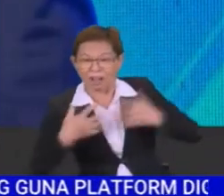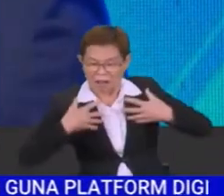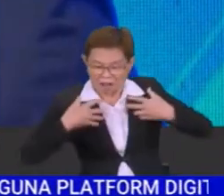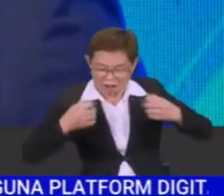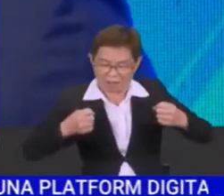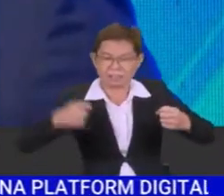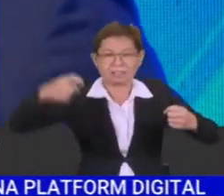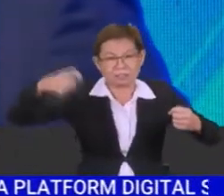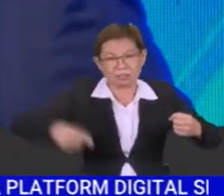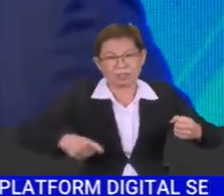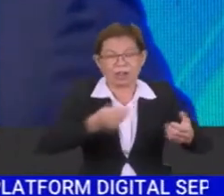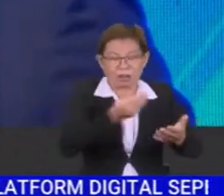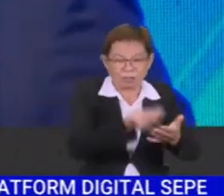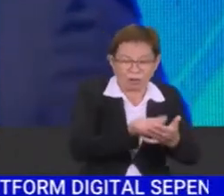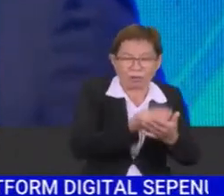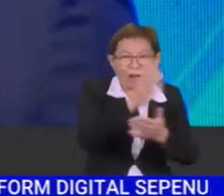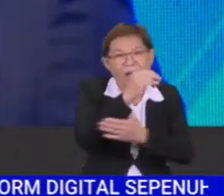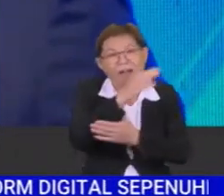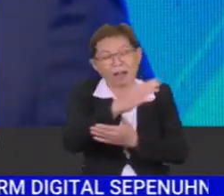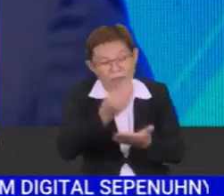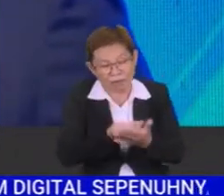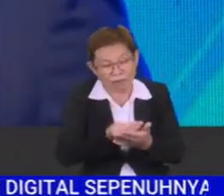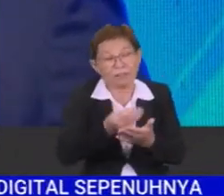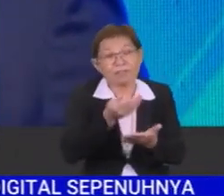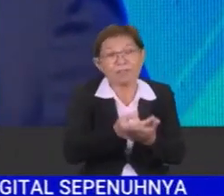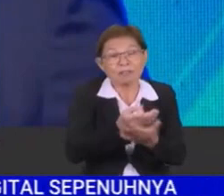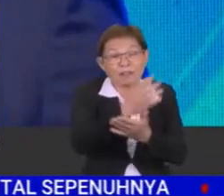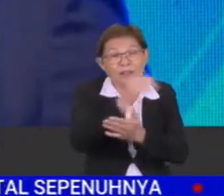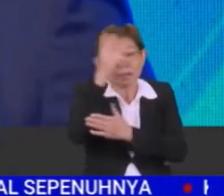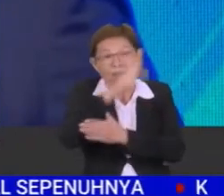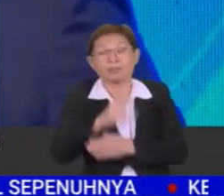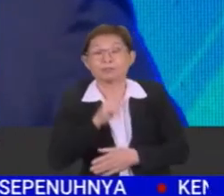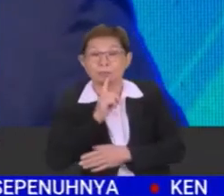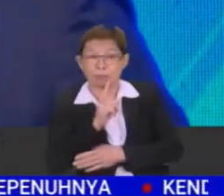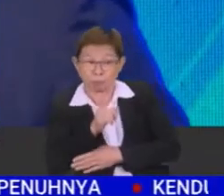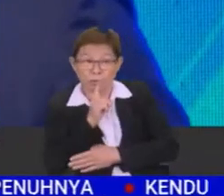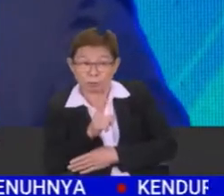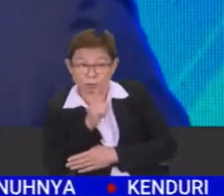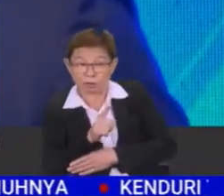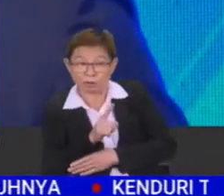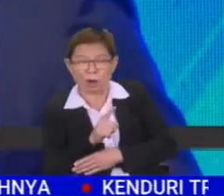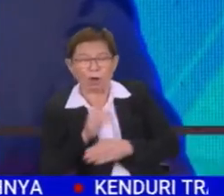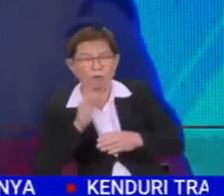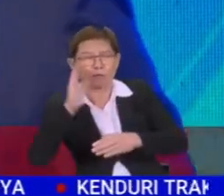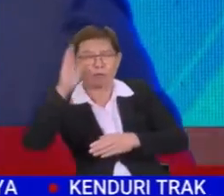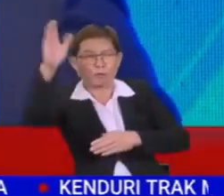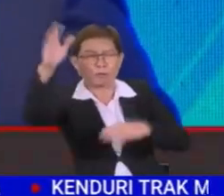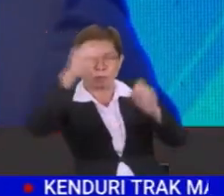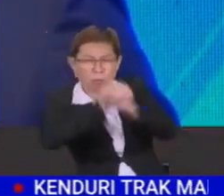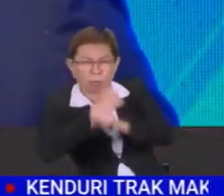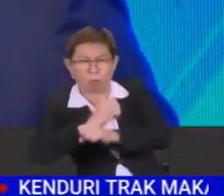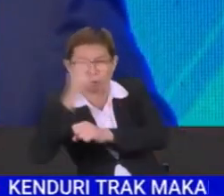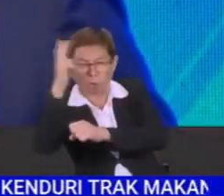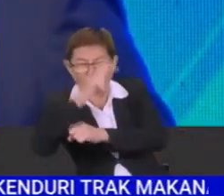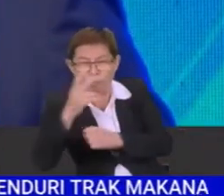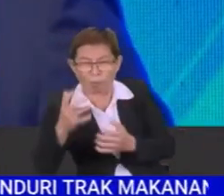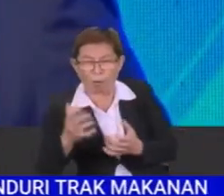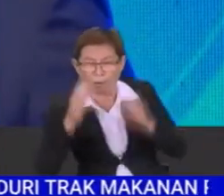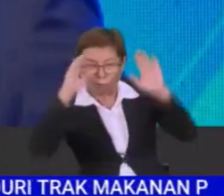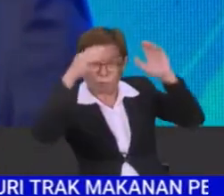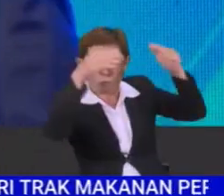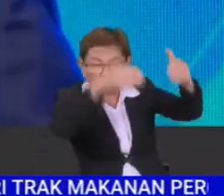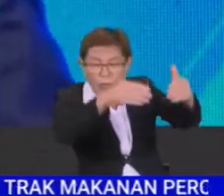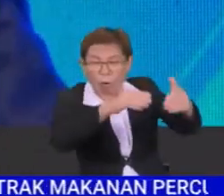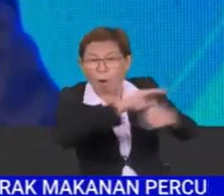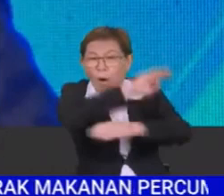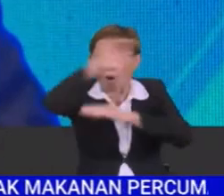delivered, financed and governed. To secure these long-term challenges, the health white paper will be focused